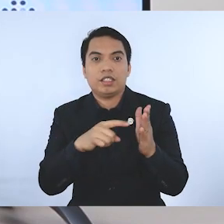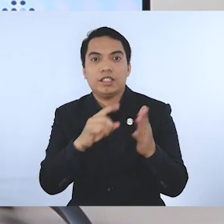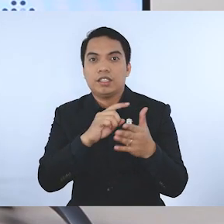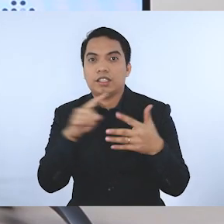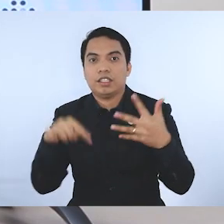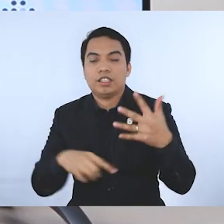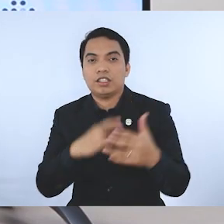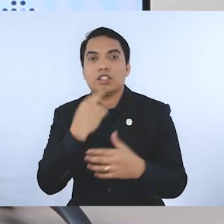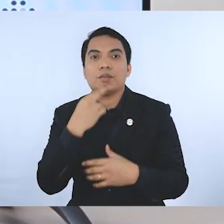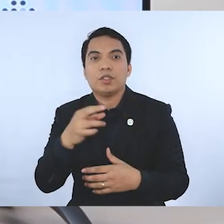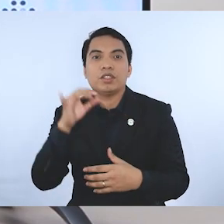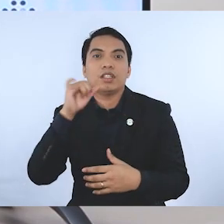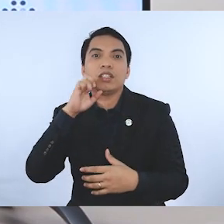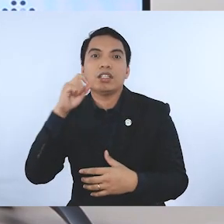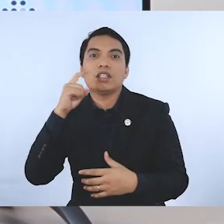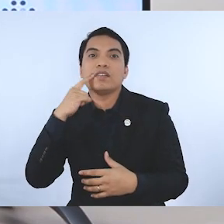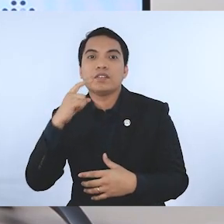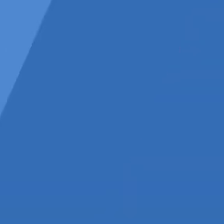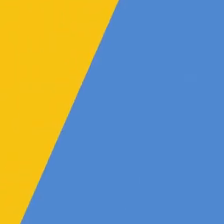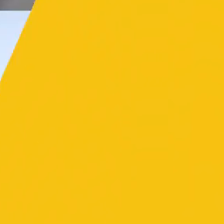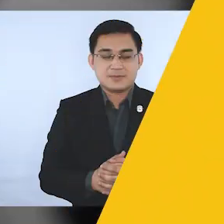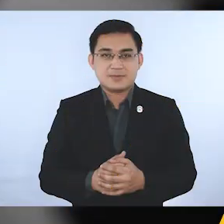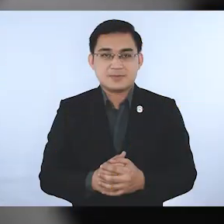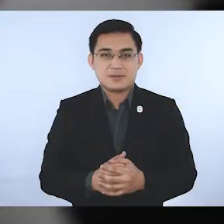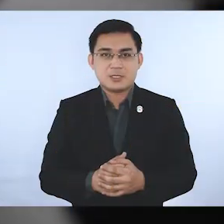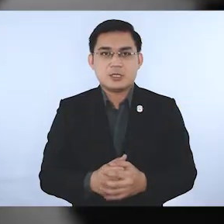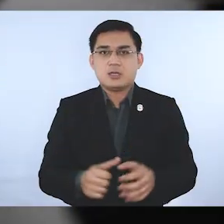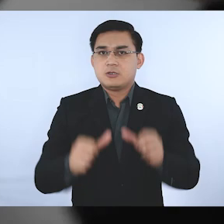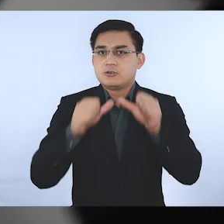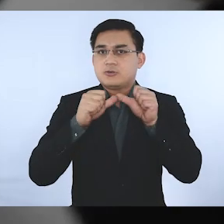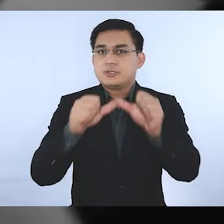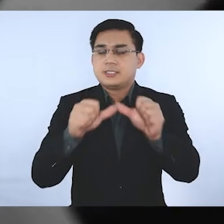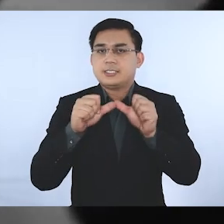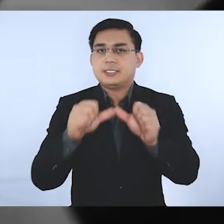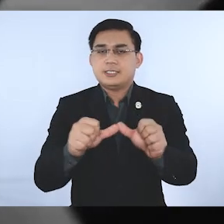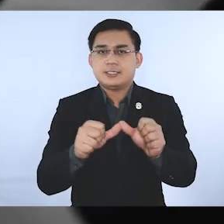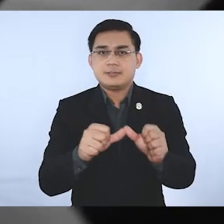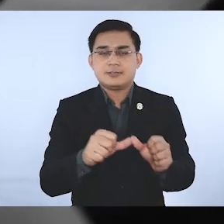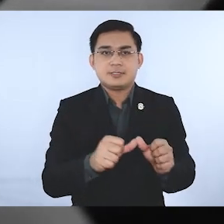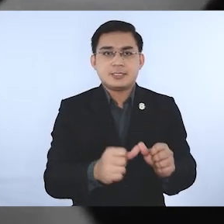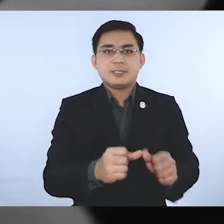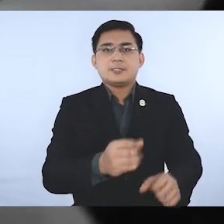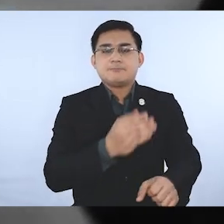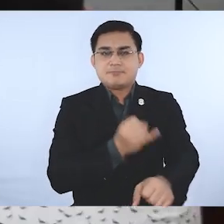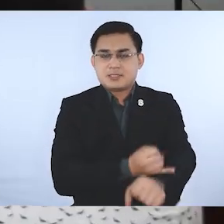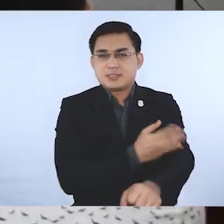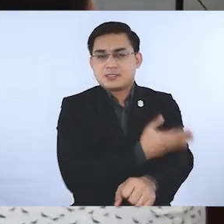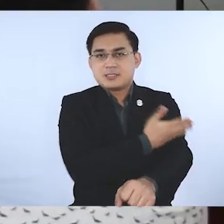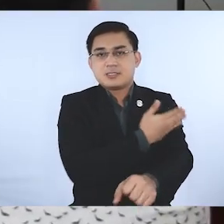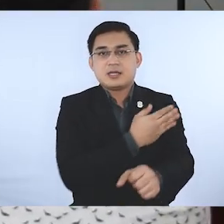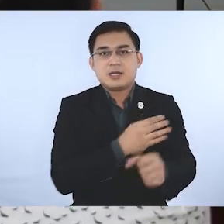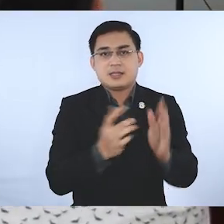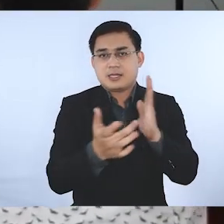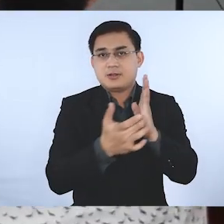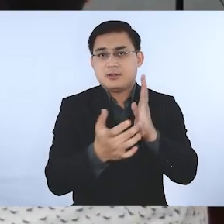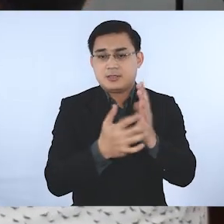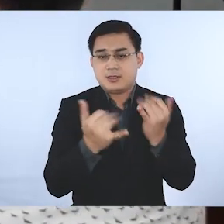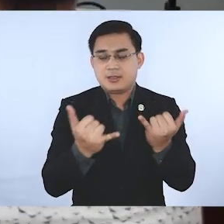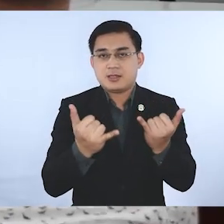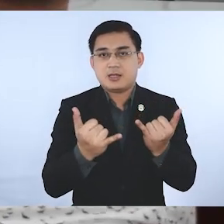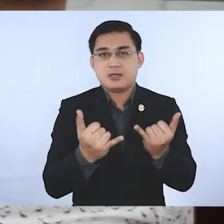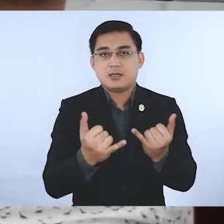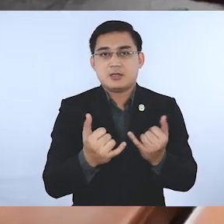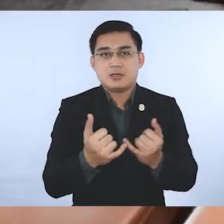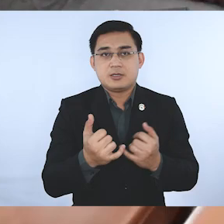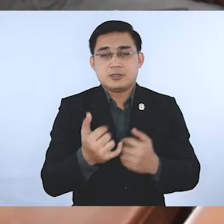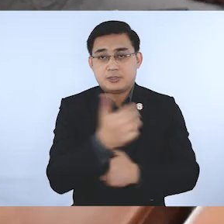mula kay kapatid na Erin De Leon. Sa patuloy na pag-unlad ng teknolohiya sa kasalukuyan, hangad ng